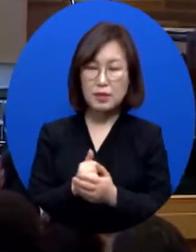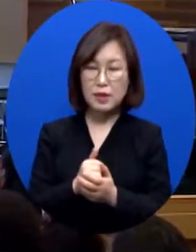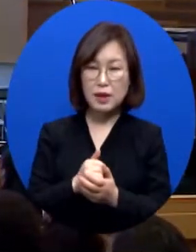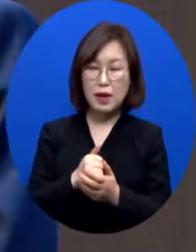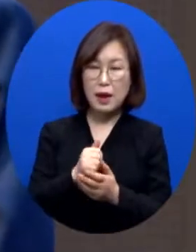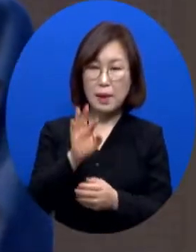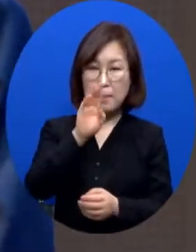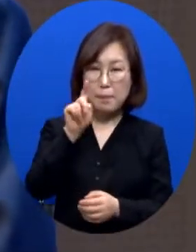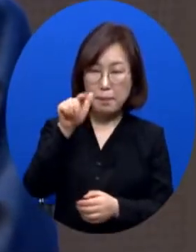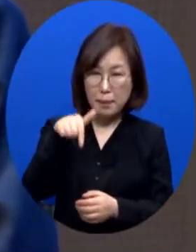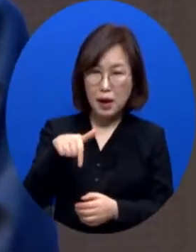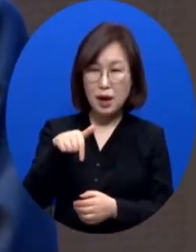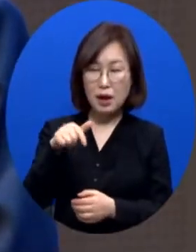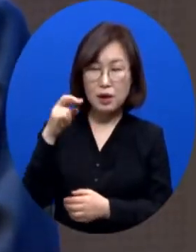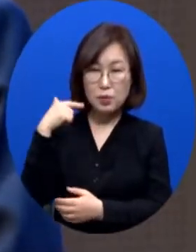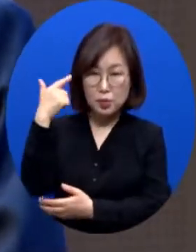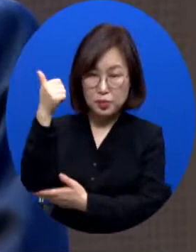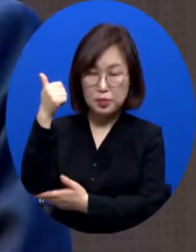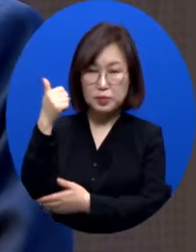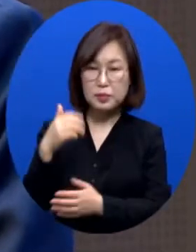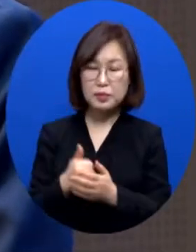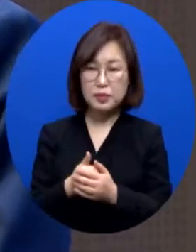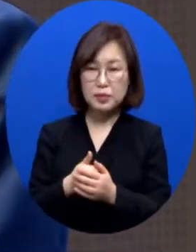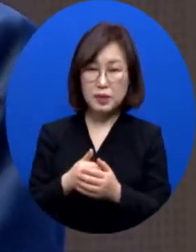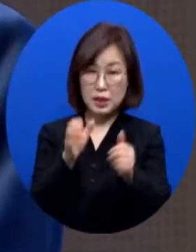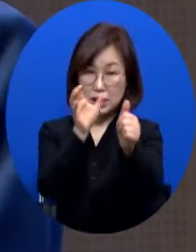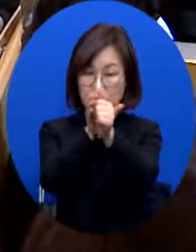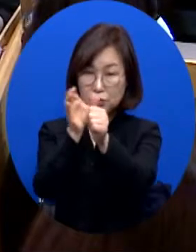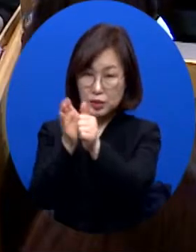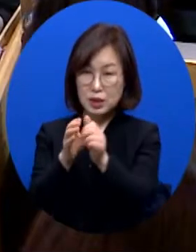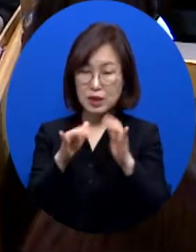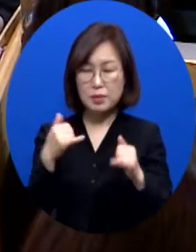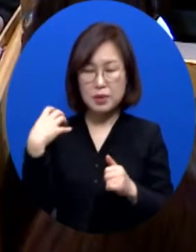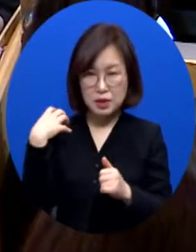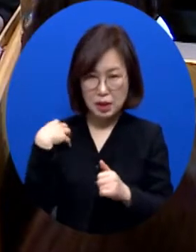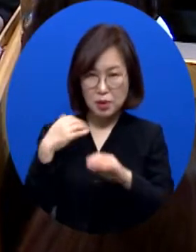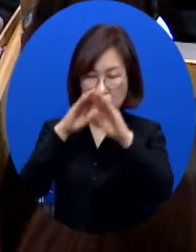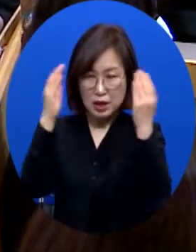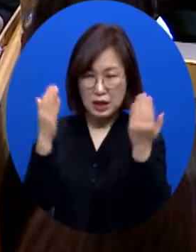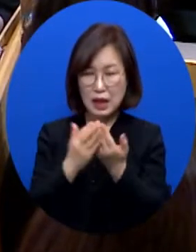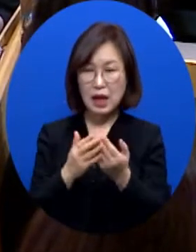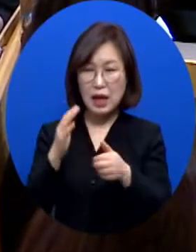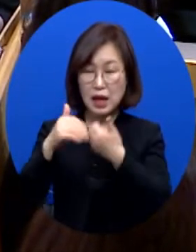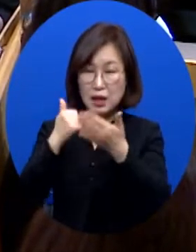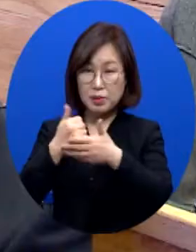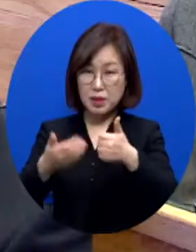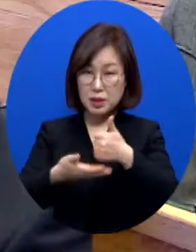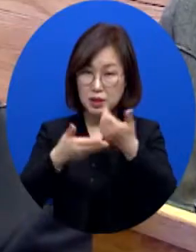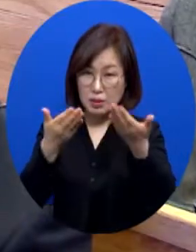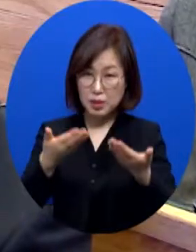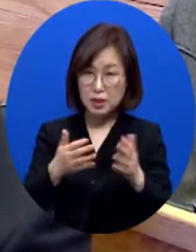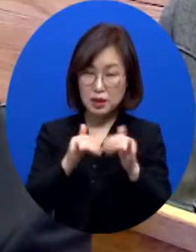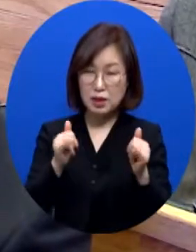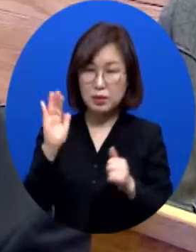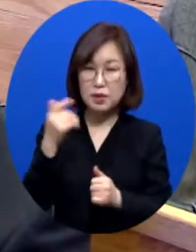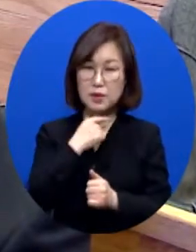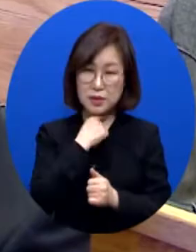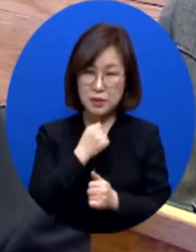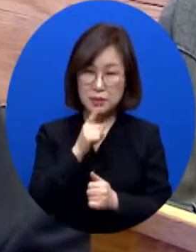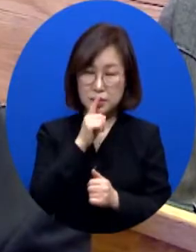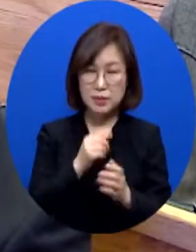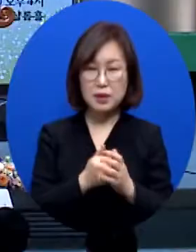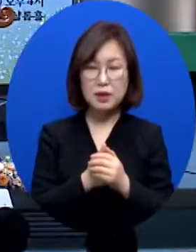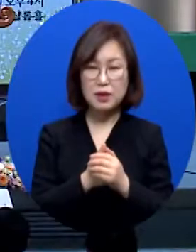박종순 증경총회장 은 직분 받는 분들이 자 명 을 다해 하나님께 칭찬 받는 사람들이 되길 바란다 고 말했습니다